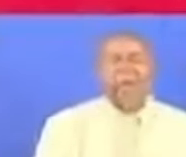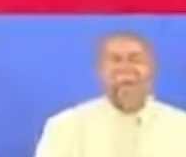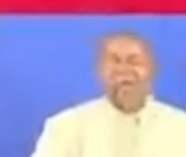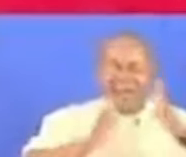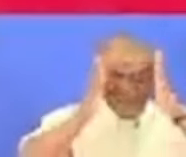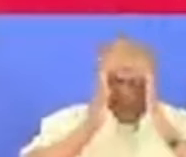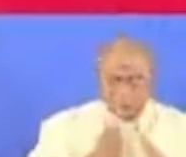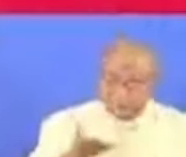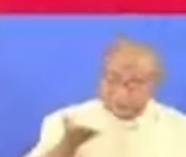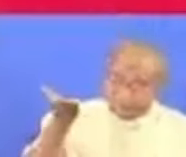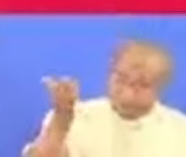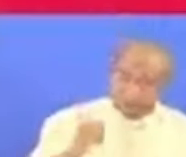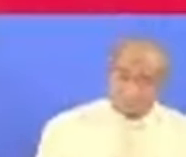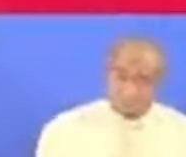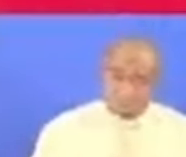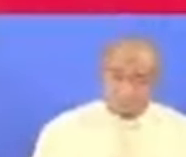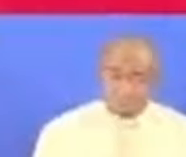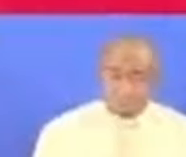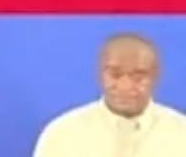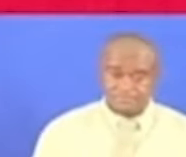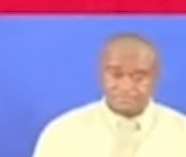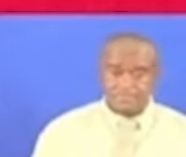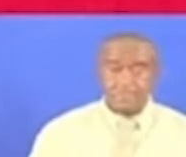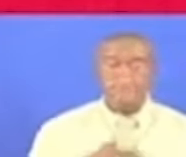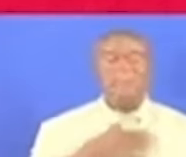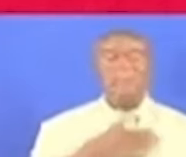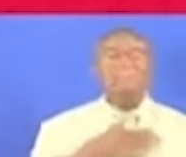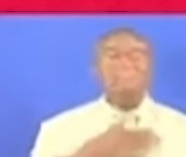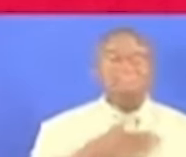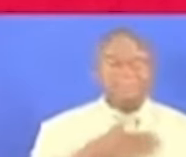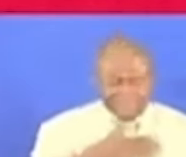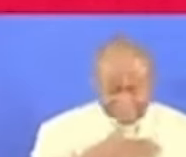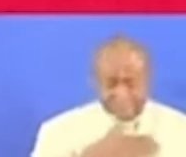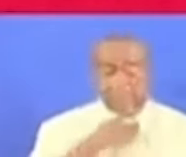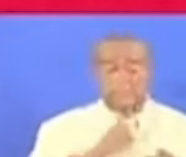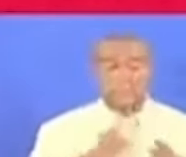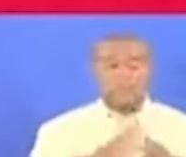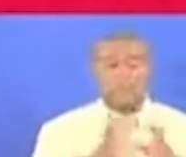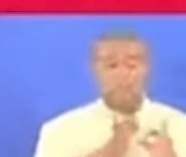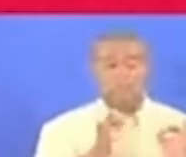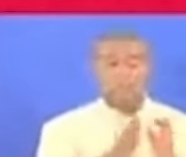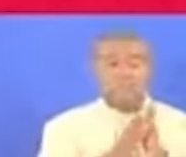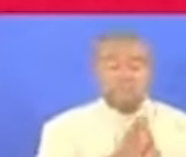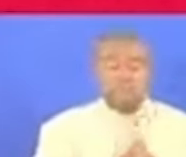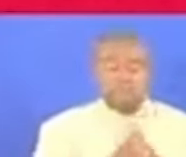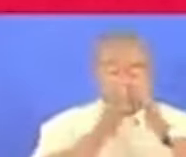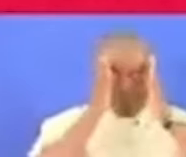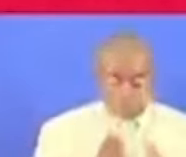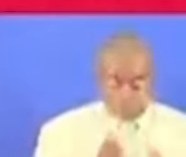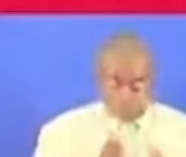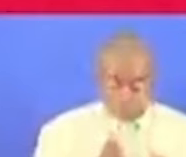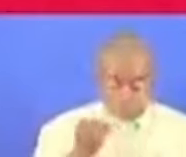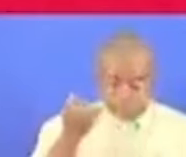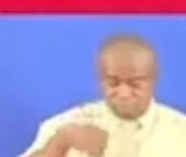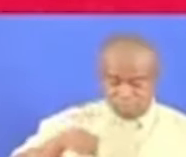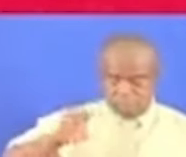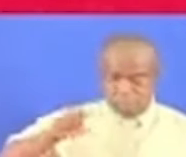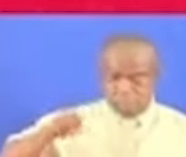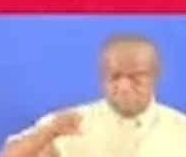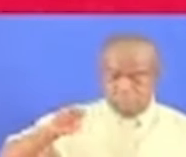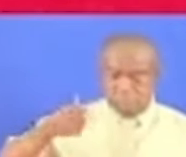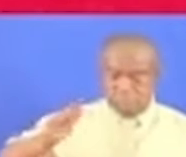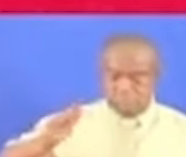Spa napa kucha furs hii kum shuk kuru MH eshima jister mhg wazir wa